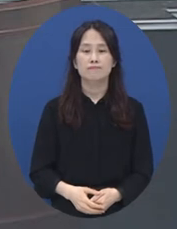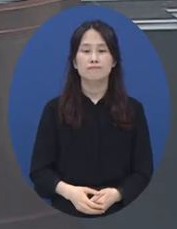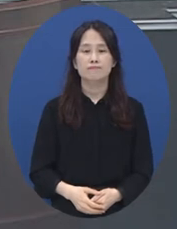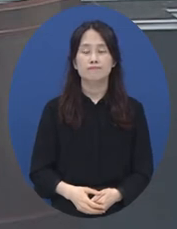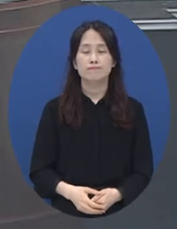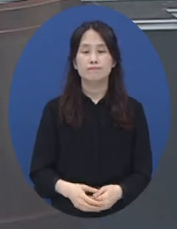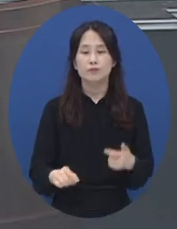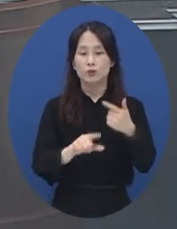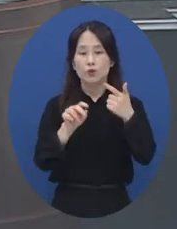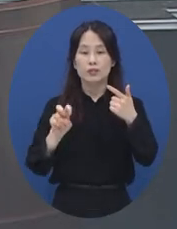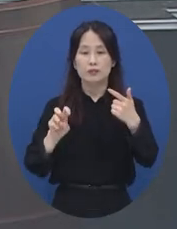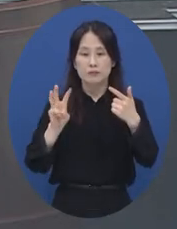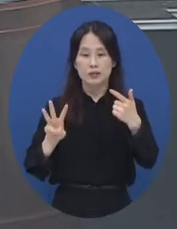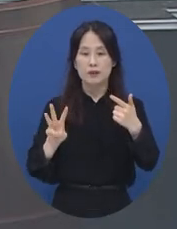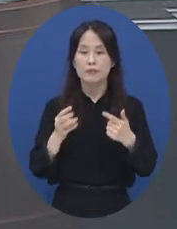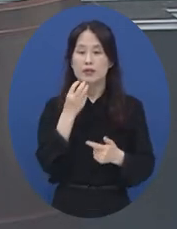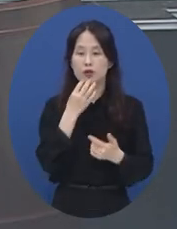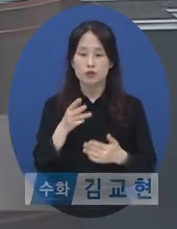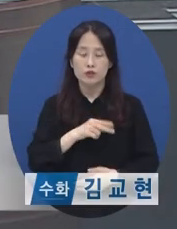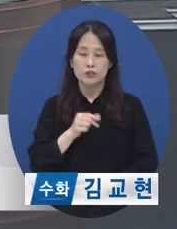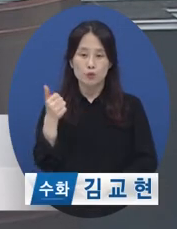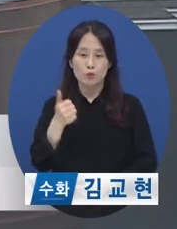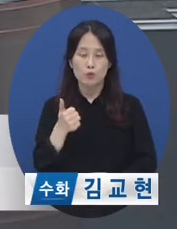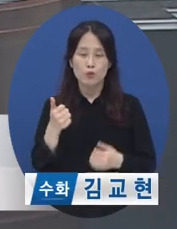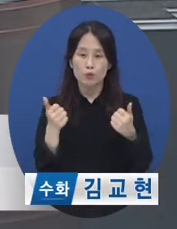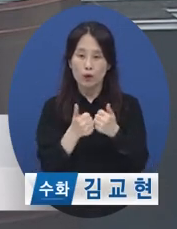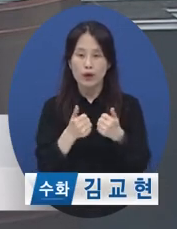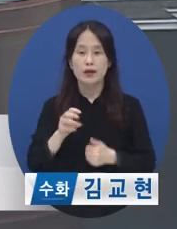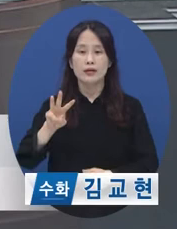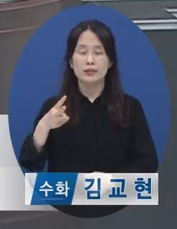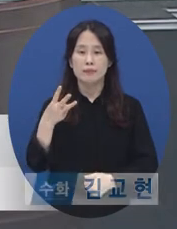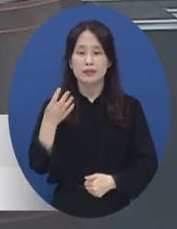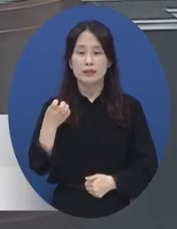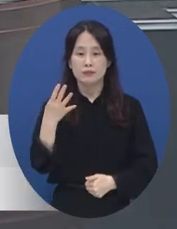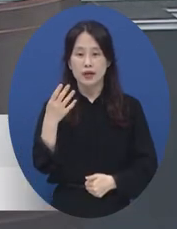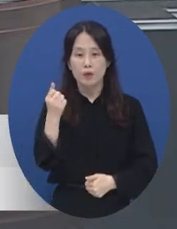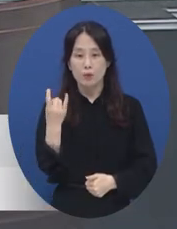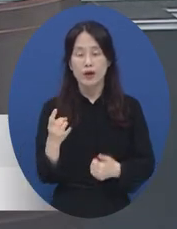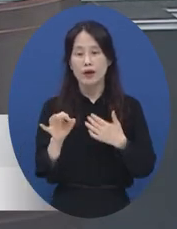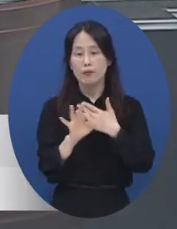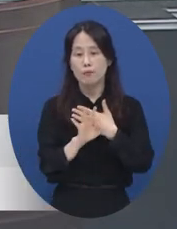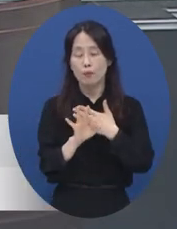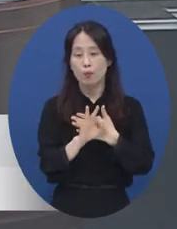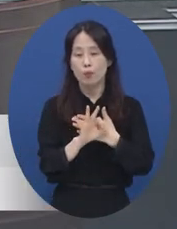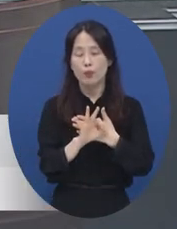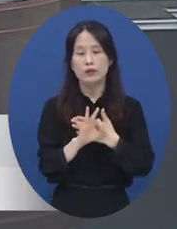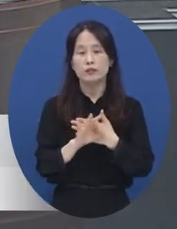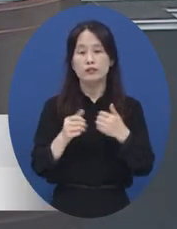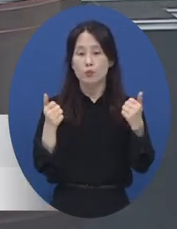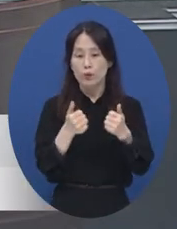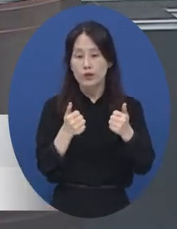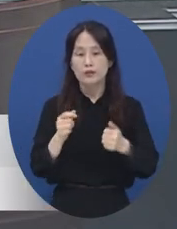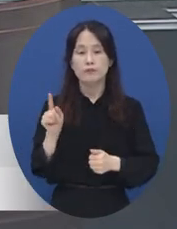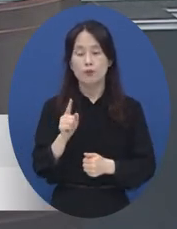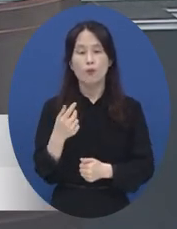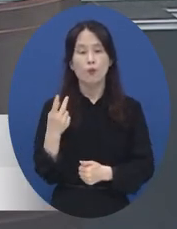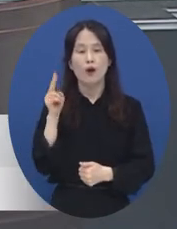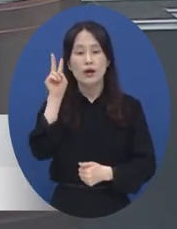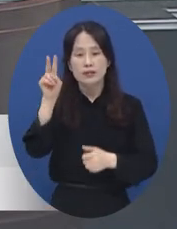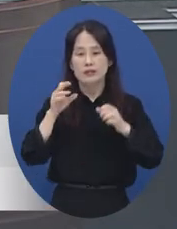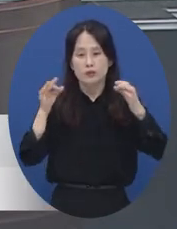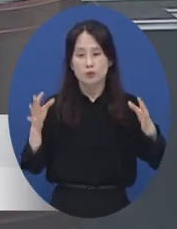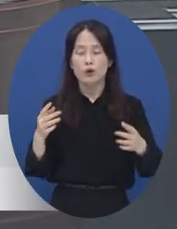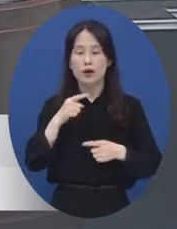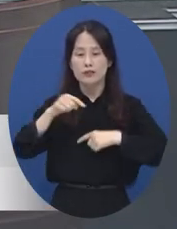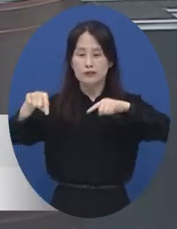23일 열린 경기도 입에 제 344회 정례회 3차 본회의 에선 전 나를 이은 도정 지리가 진행됐습니다